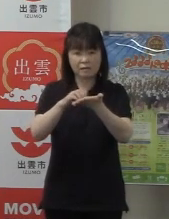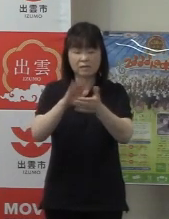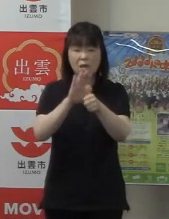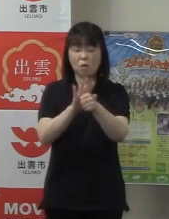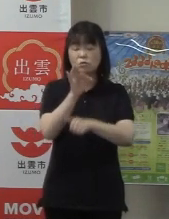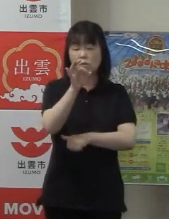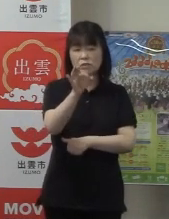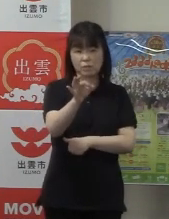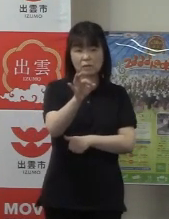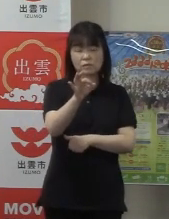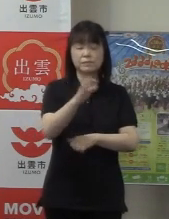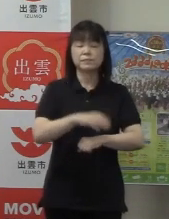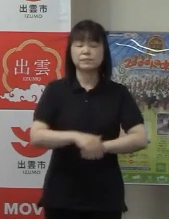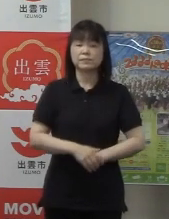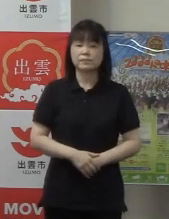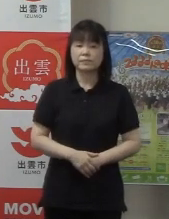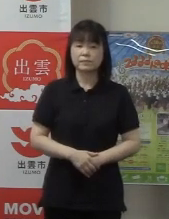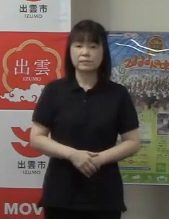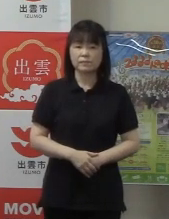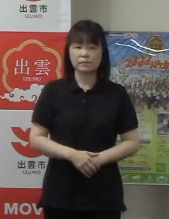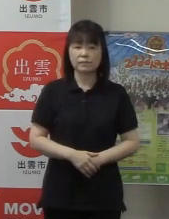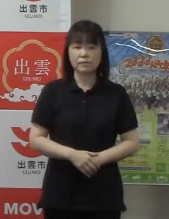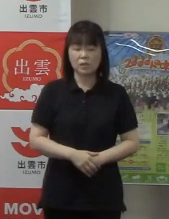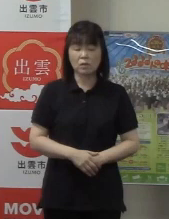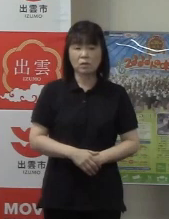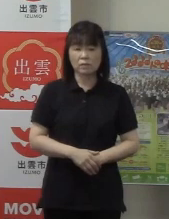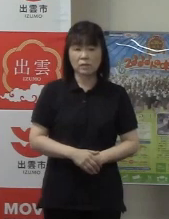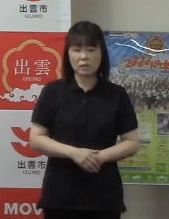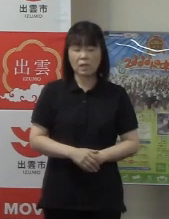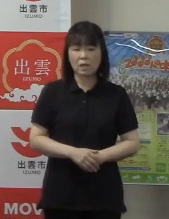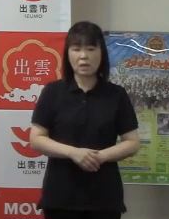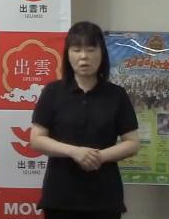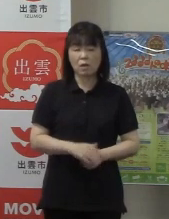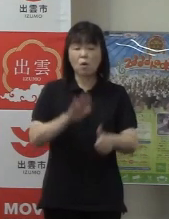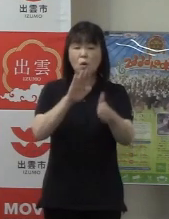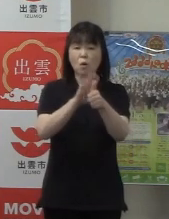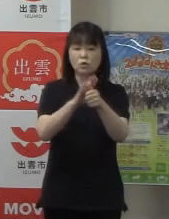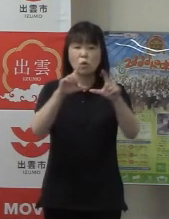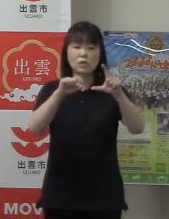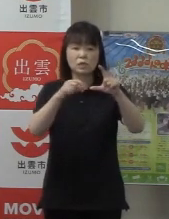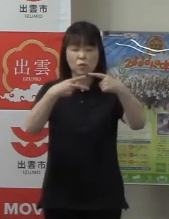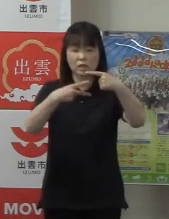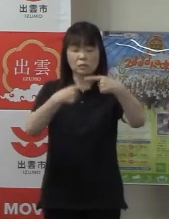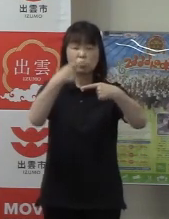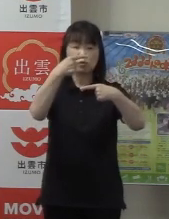が、この2分の1を補助するというものであります。